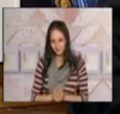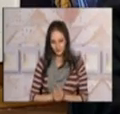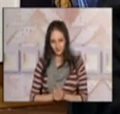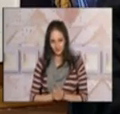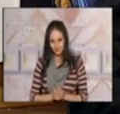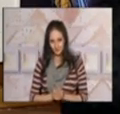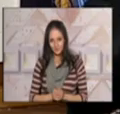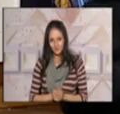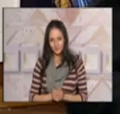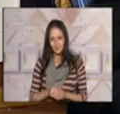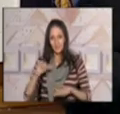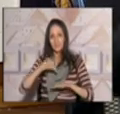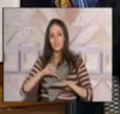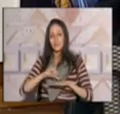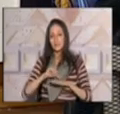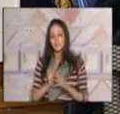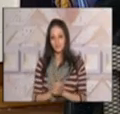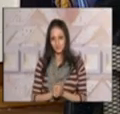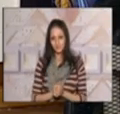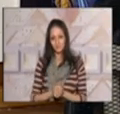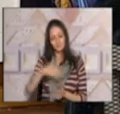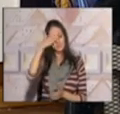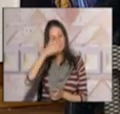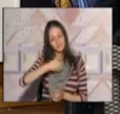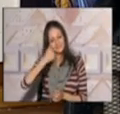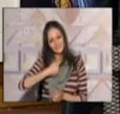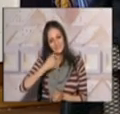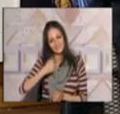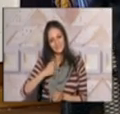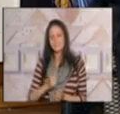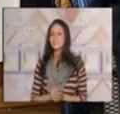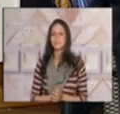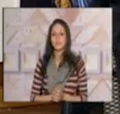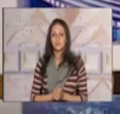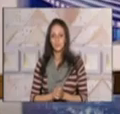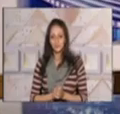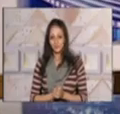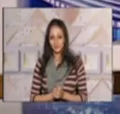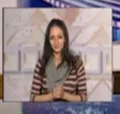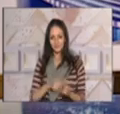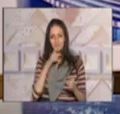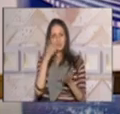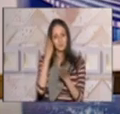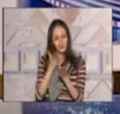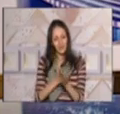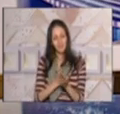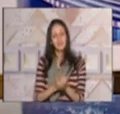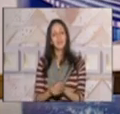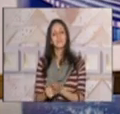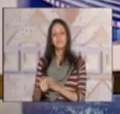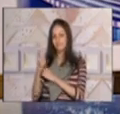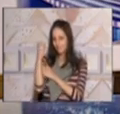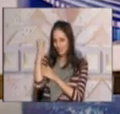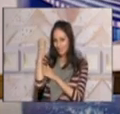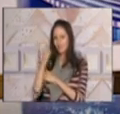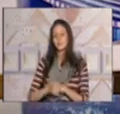والاداره، طبعا لا ايمين الدكتور صالح الشيخ بنوجه له التحيه، حمل كبير عليه طبعا. لا بس هم يعني الحقيقه ايمين بيه بافضل ما صحيح. يكون